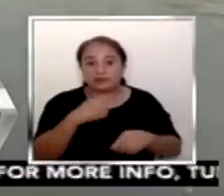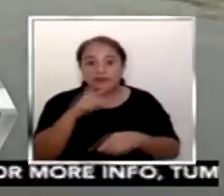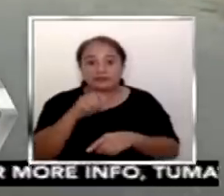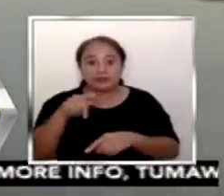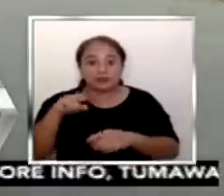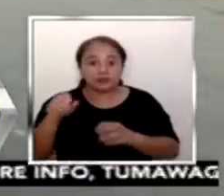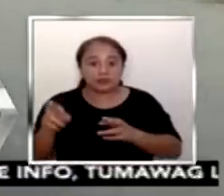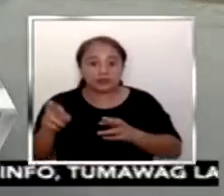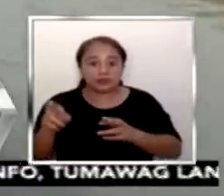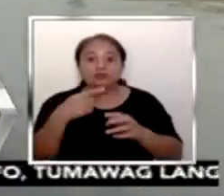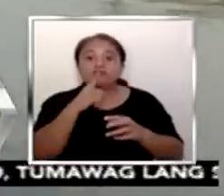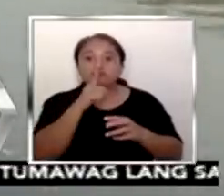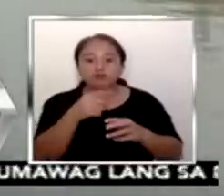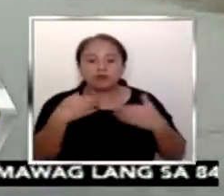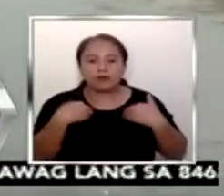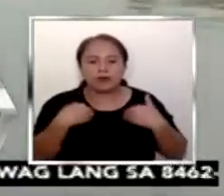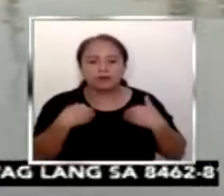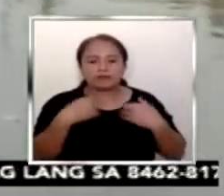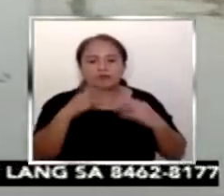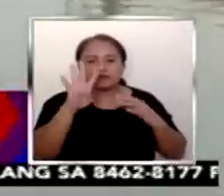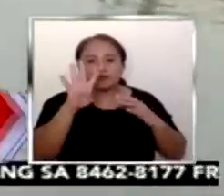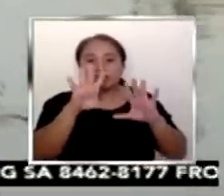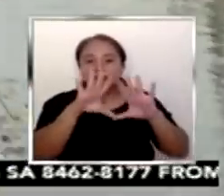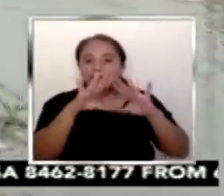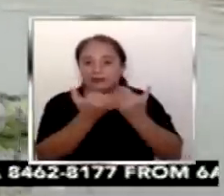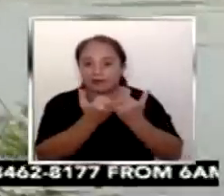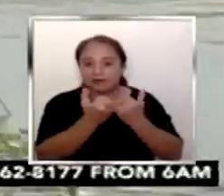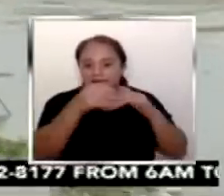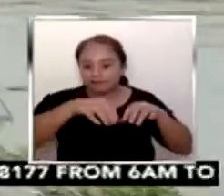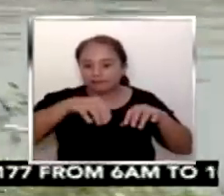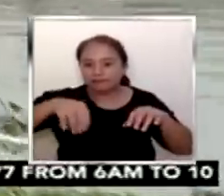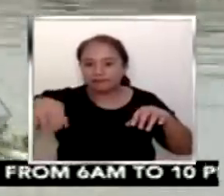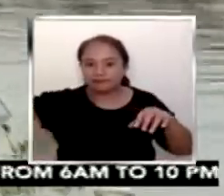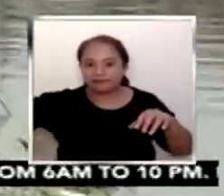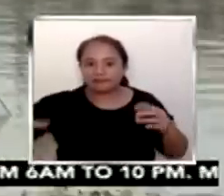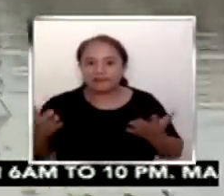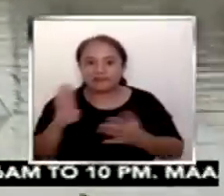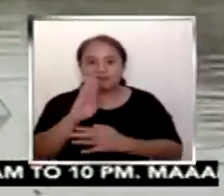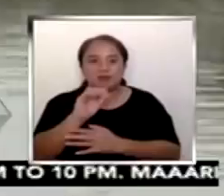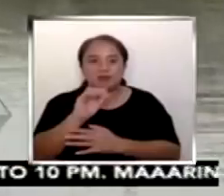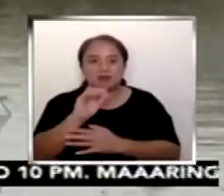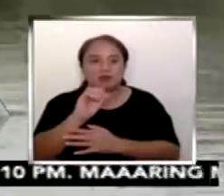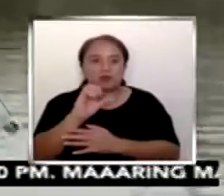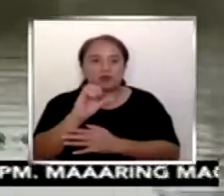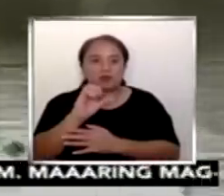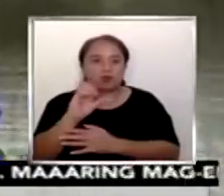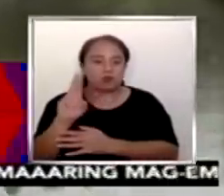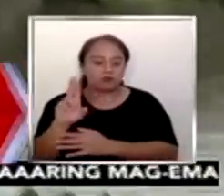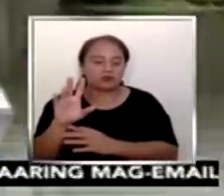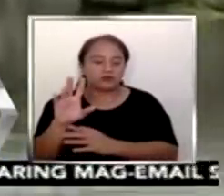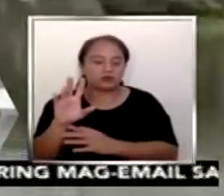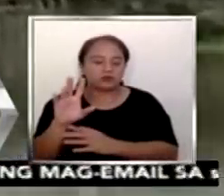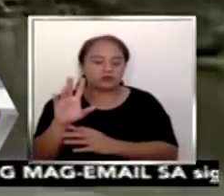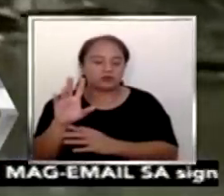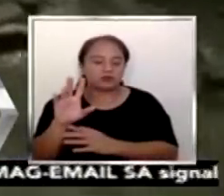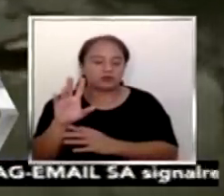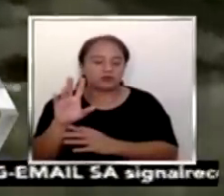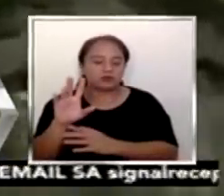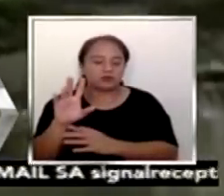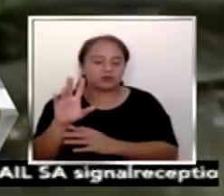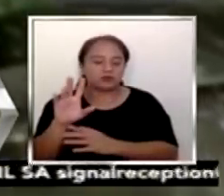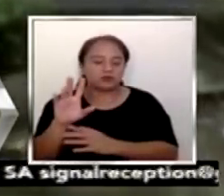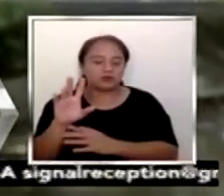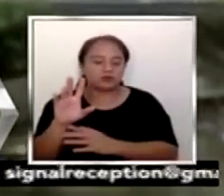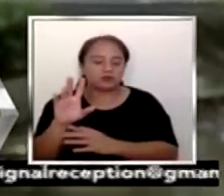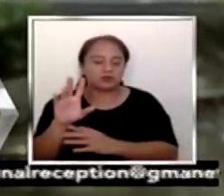tabi-tabi nga ang may apat na barangay dito nga sa Bacoor, Cavite. Kaya naman nahihirapan daw ang mga taga dito na sitahin ng mga kabataan na naliligo